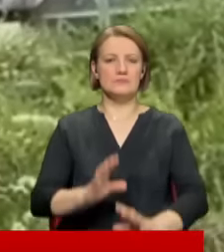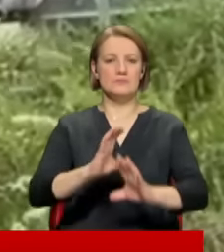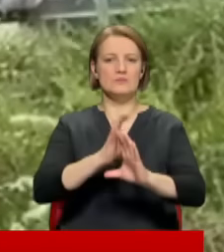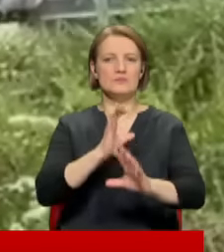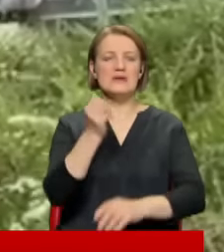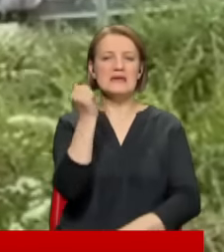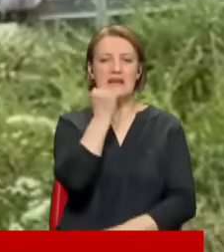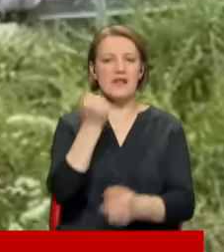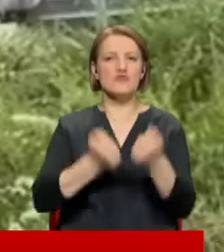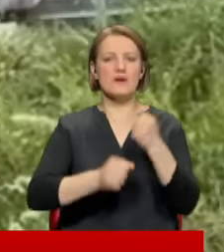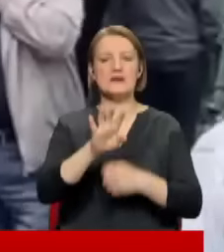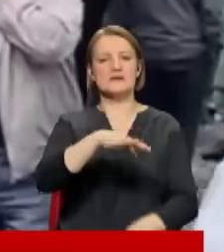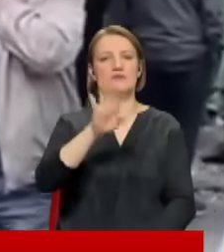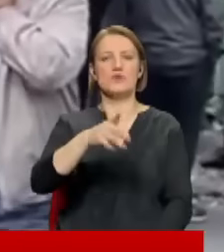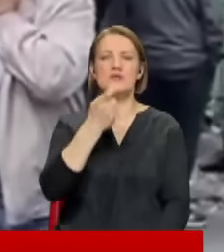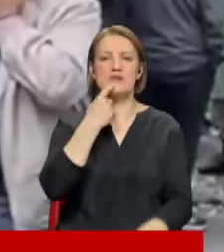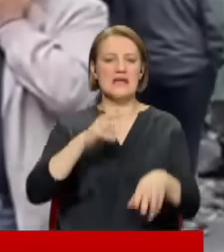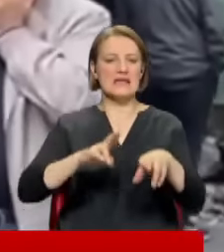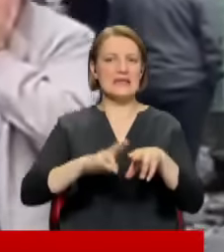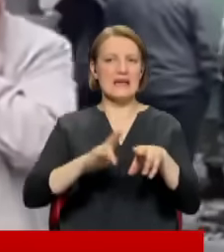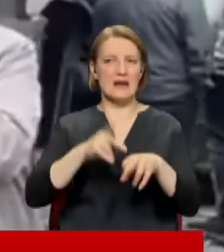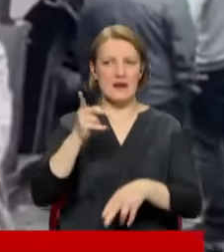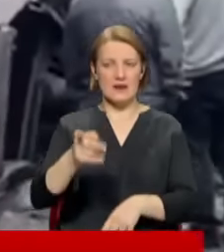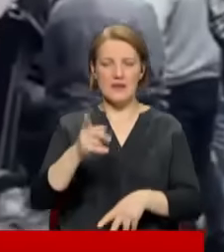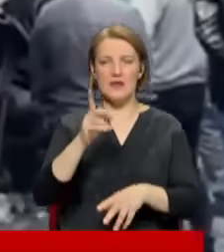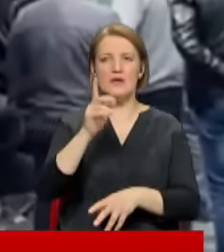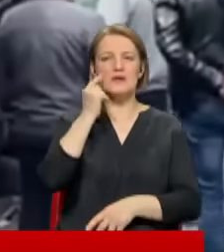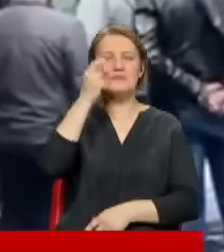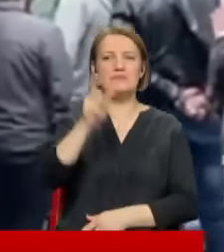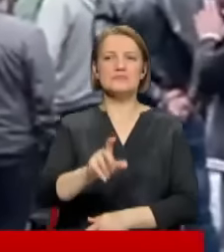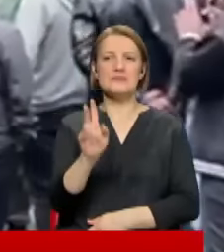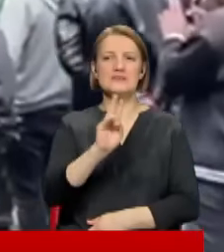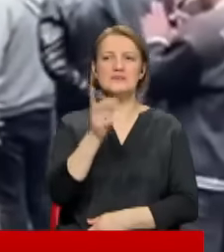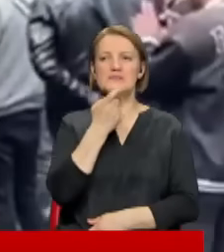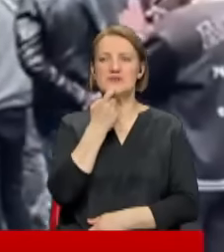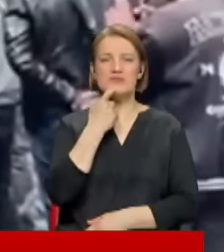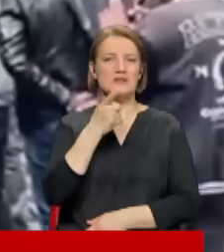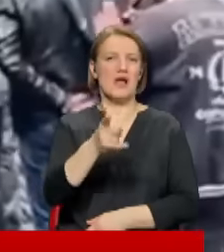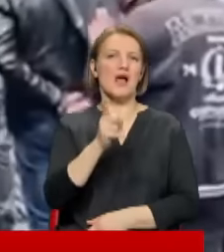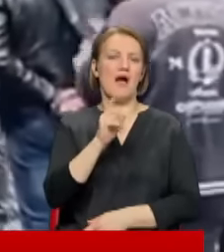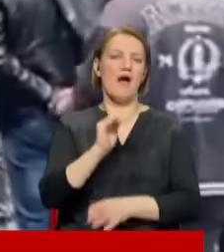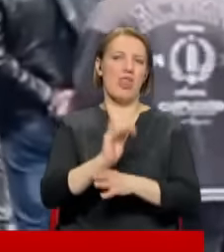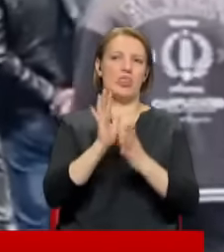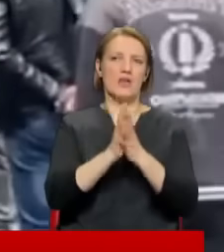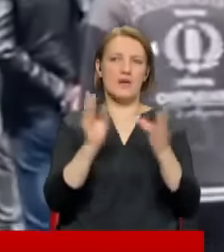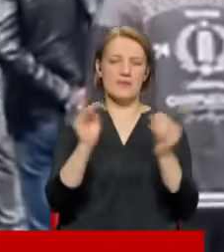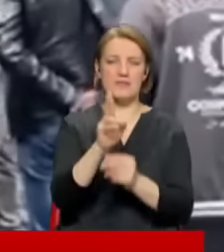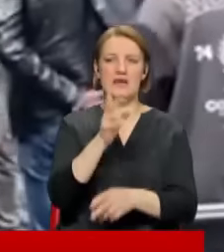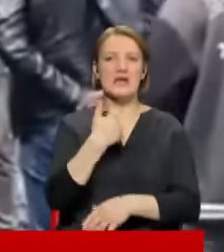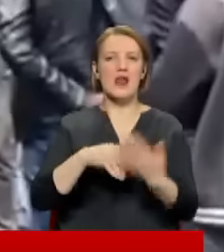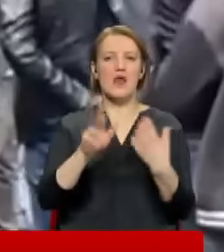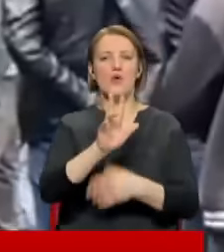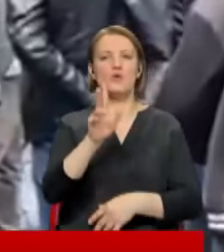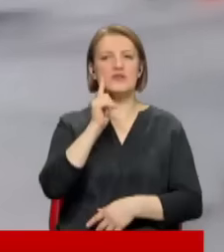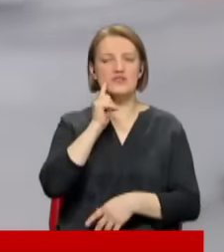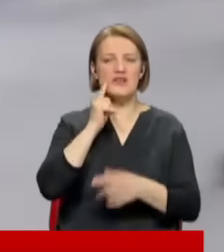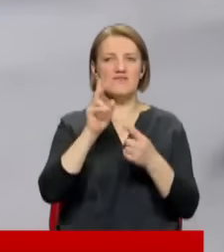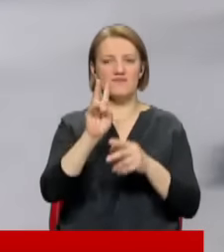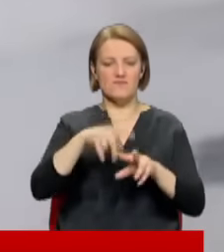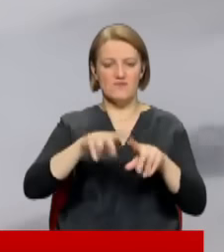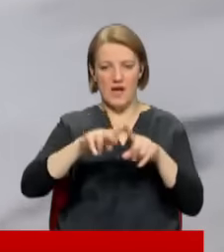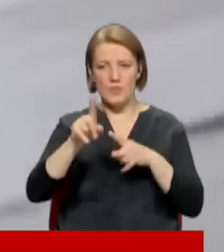Otobüsün yedek şoförü 44 yaşındaki Kenan abi ile yolculardan 20 yaşındaki Halim Zorlu hayatını kaybetti. Yaralı 30 kişi Van ve